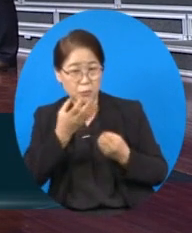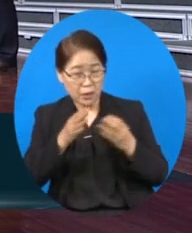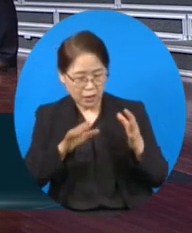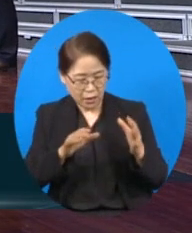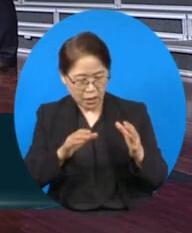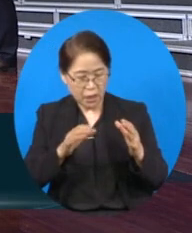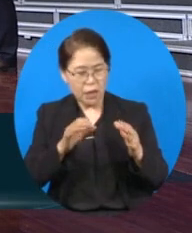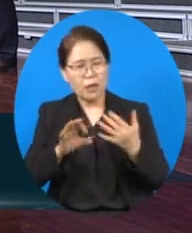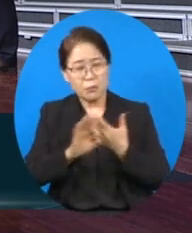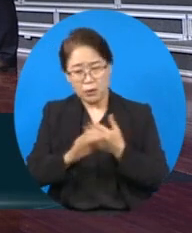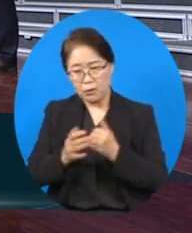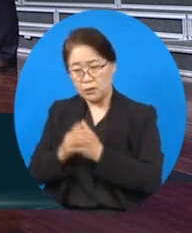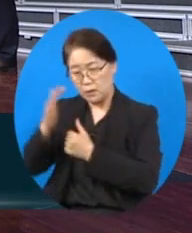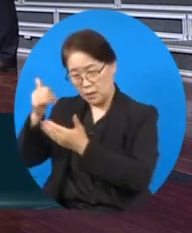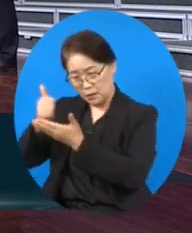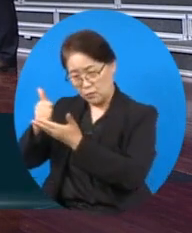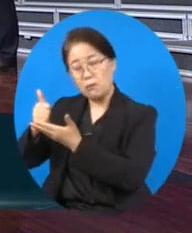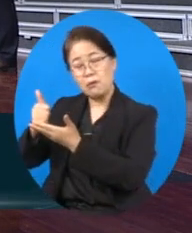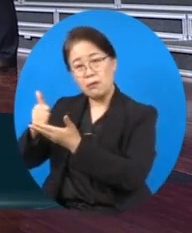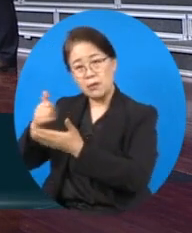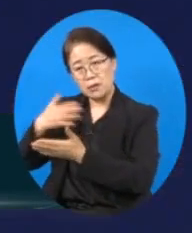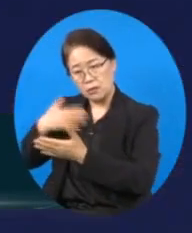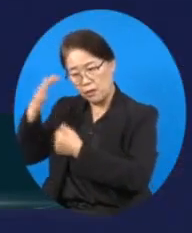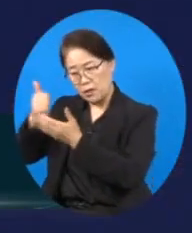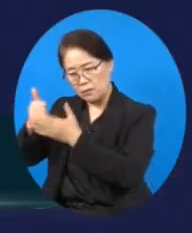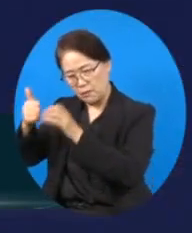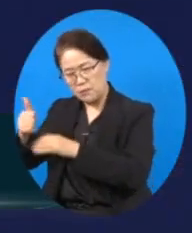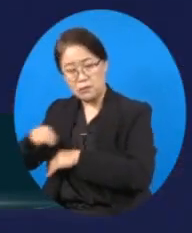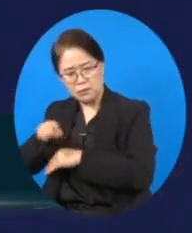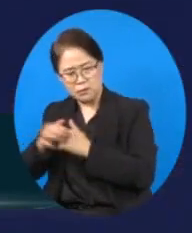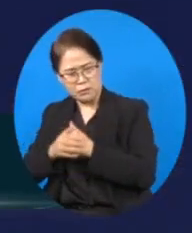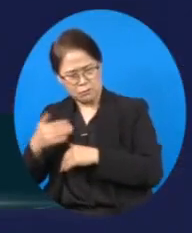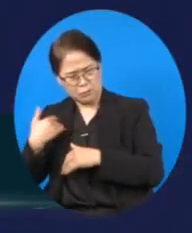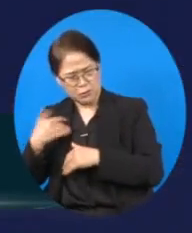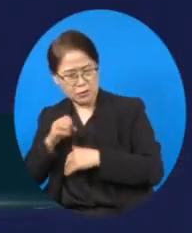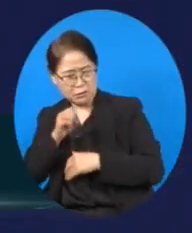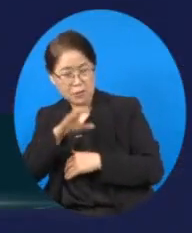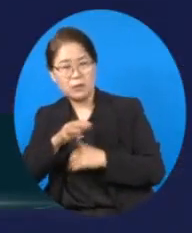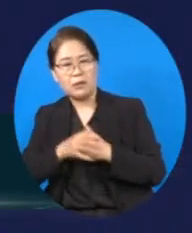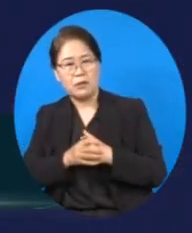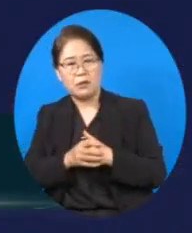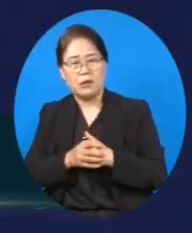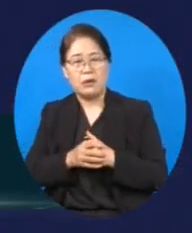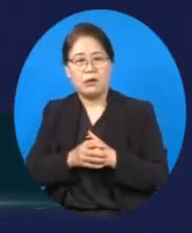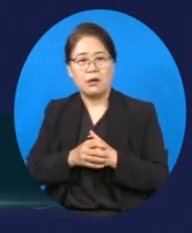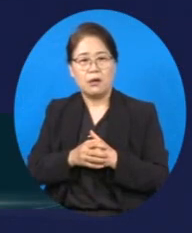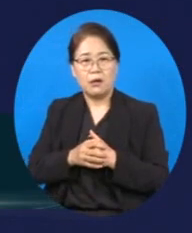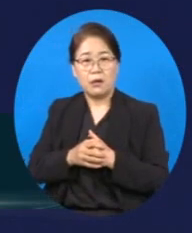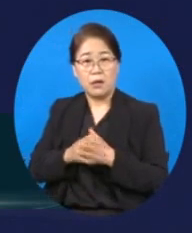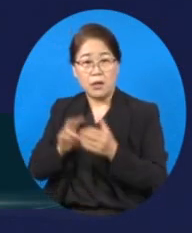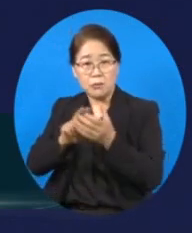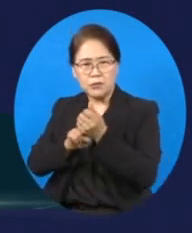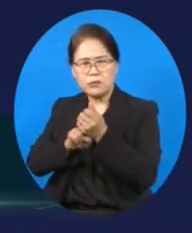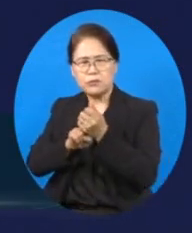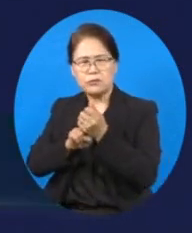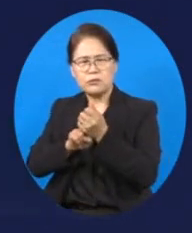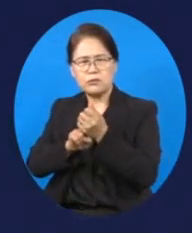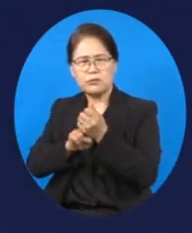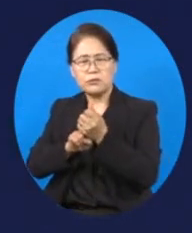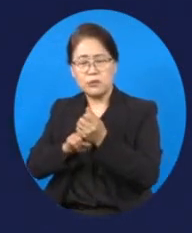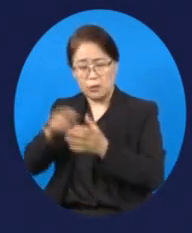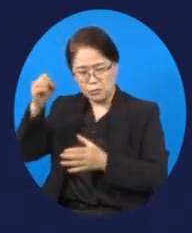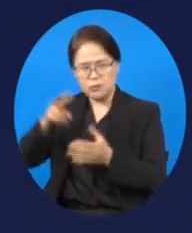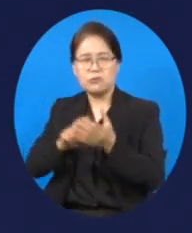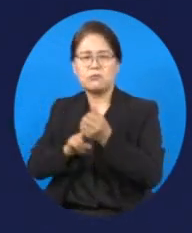내 아버지 앞에서 그를 부인하리라 여러분 빛은 숨겨질 수가 없다는 것입니다 다시 한번